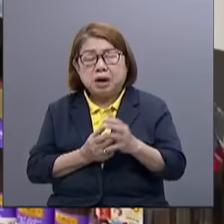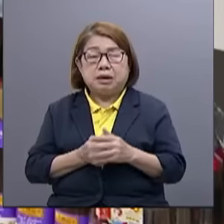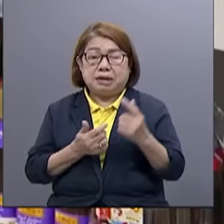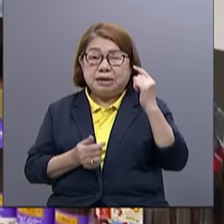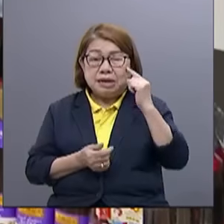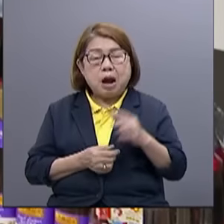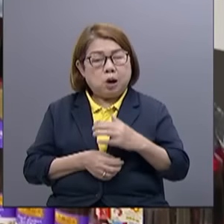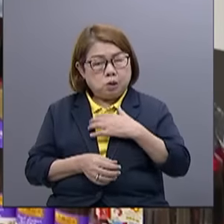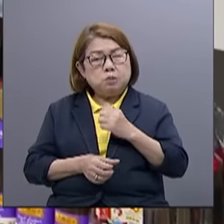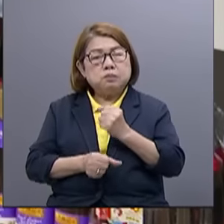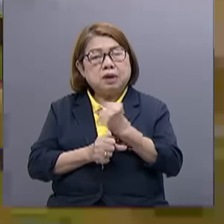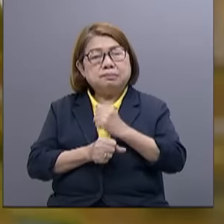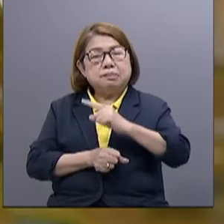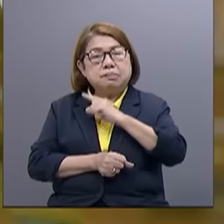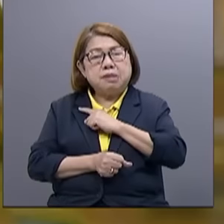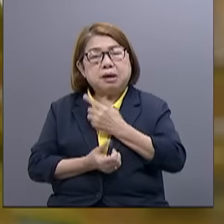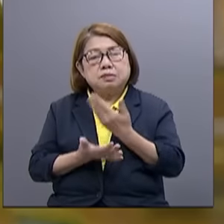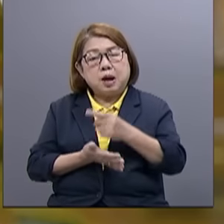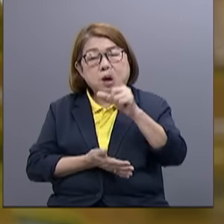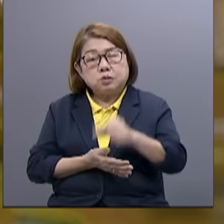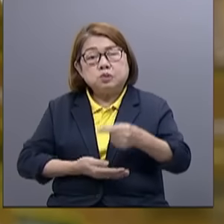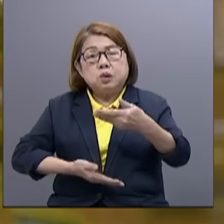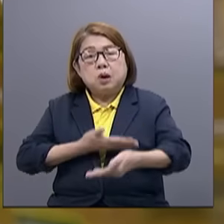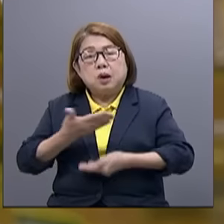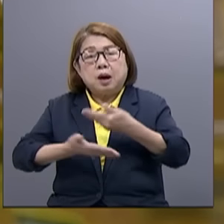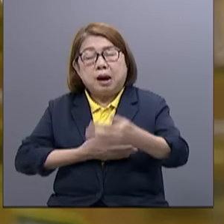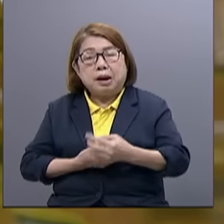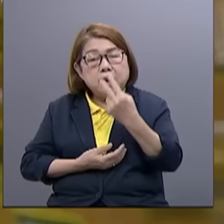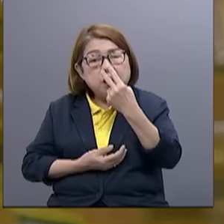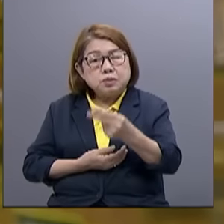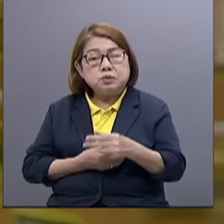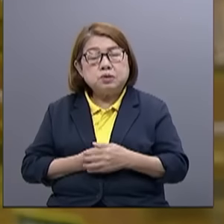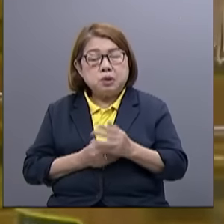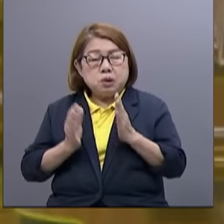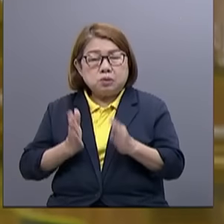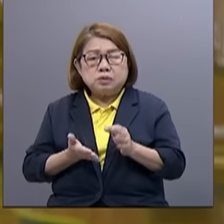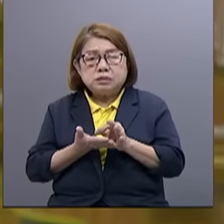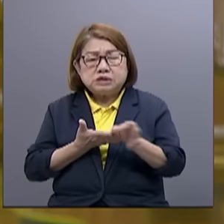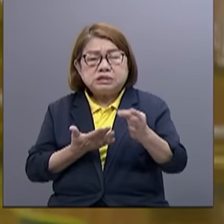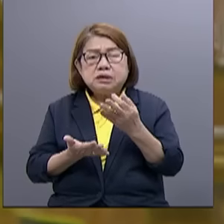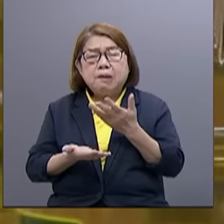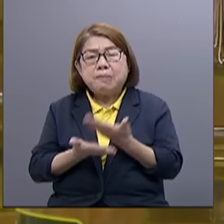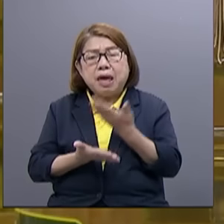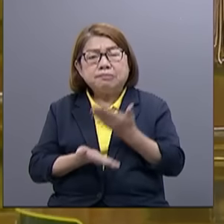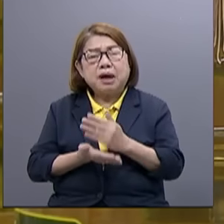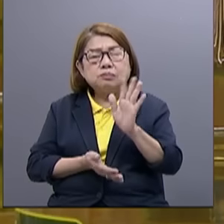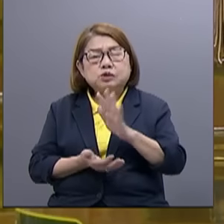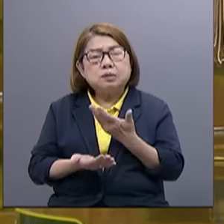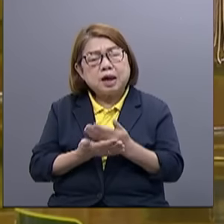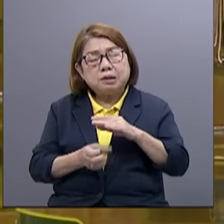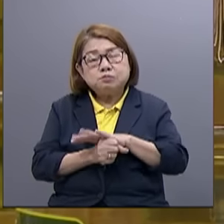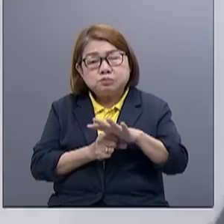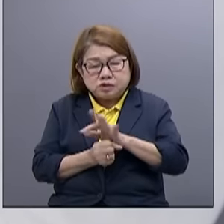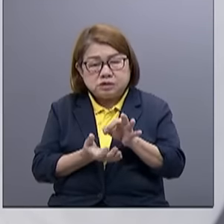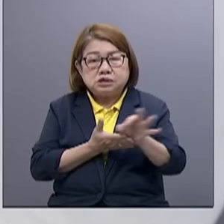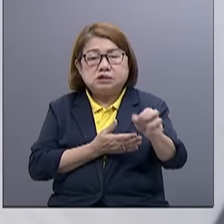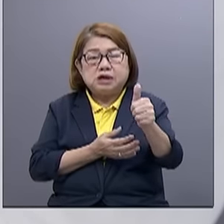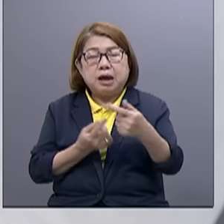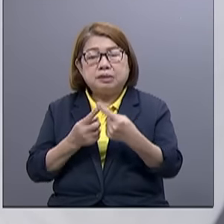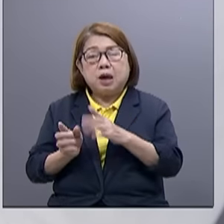ขายแบบไม่ต้องขึ้นห้างไปจอบกลุ่มลูกค้าที่กำลังซื้อไม่สูงมากนักแต่ทำไมคนที่พอจะมีก